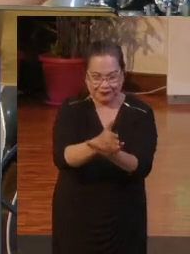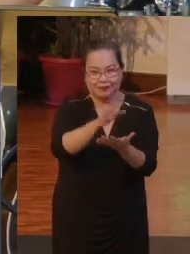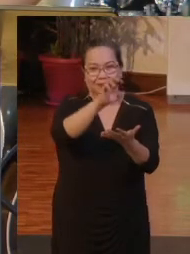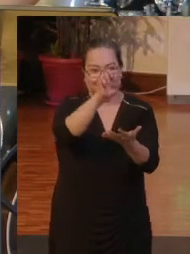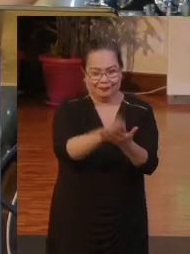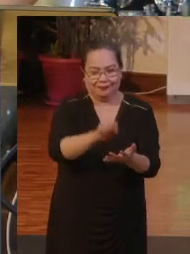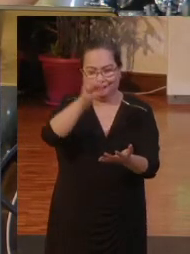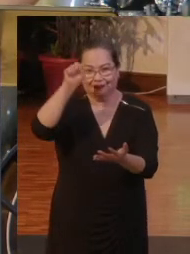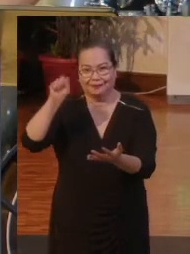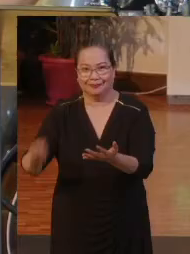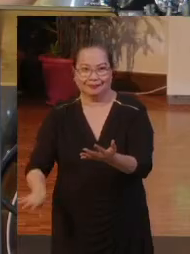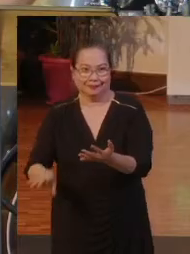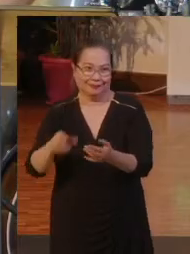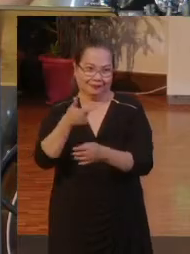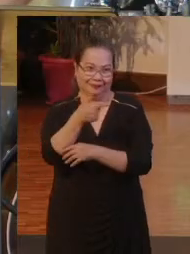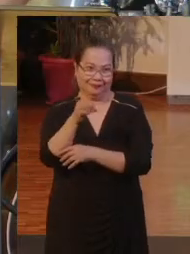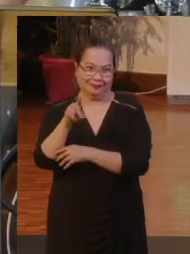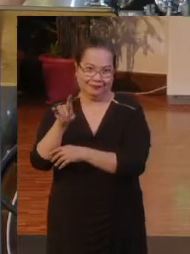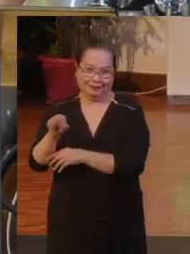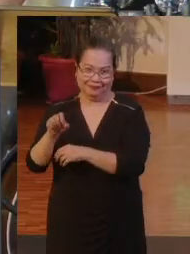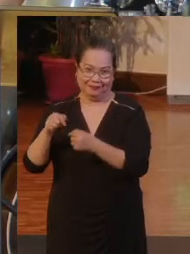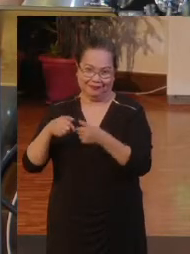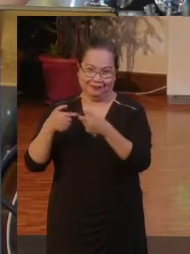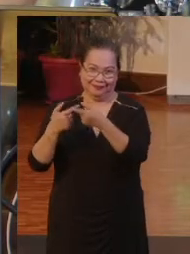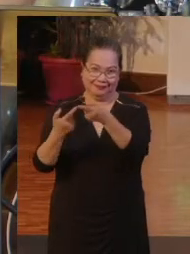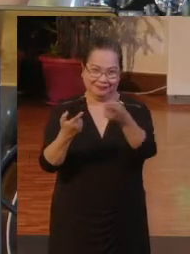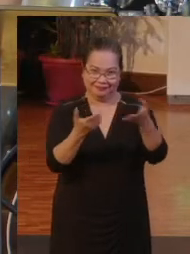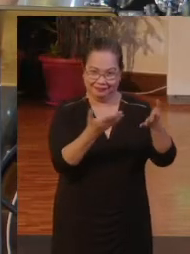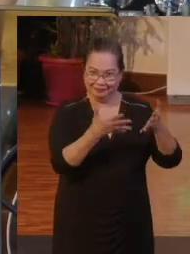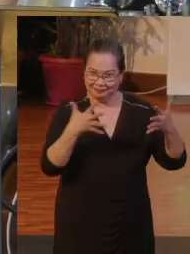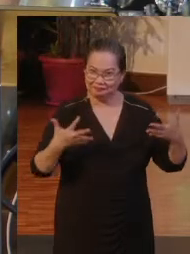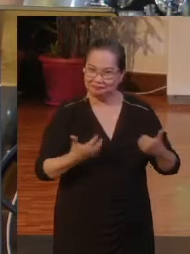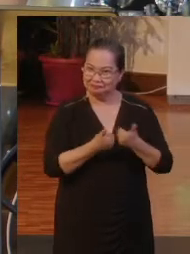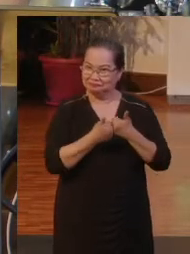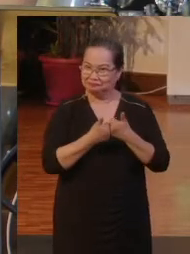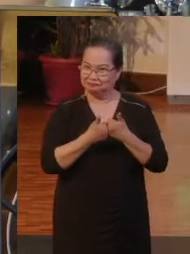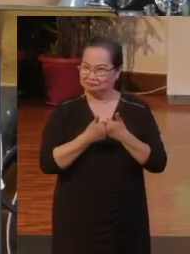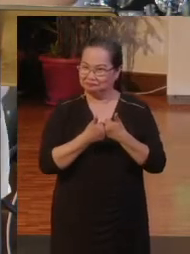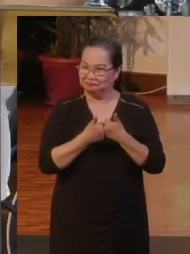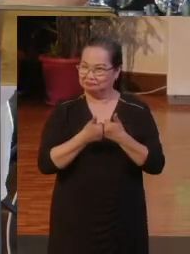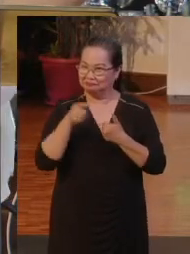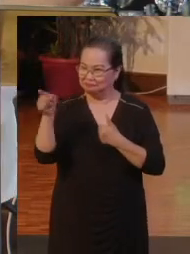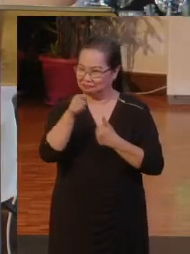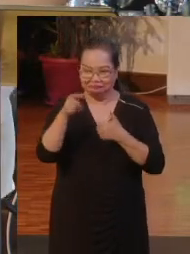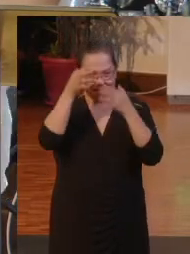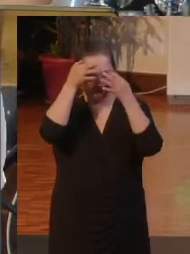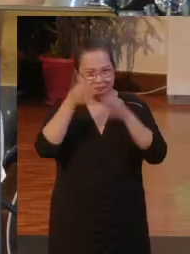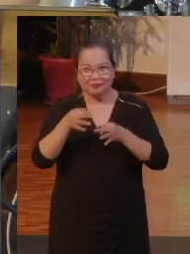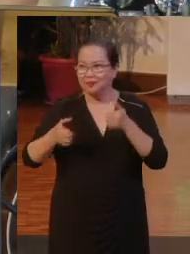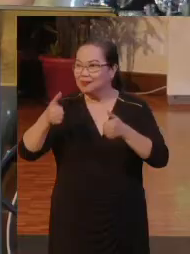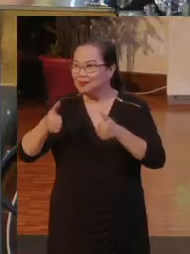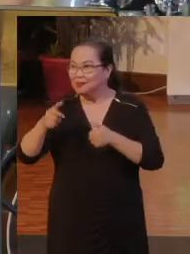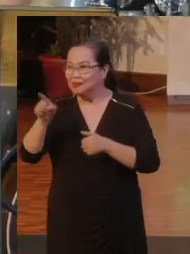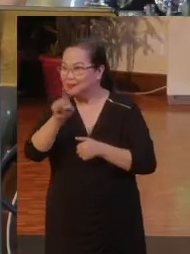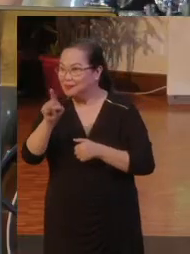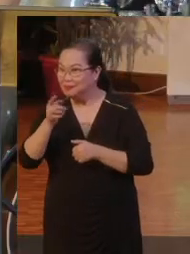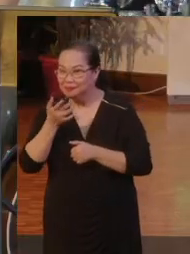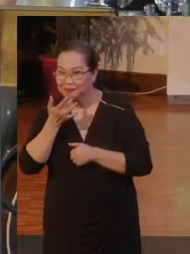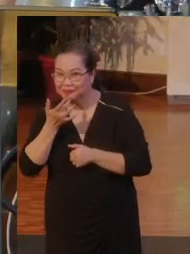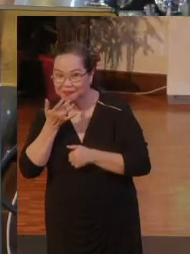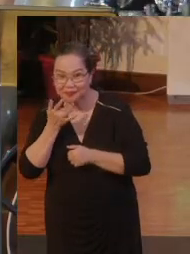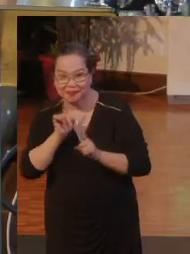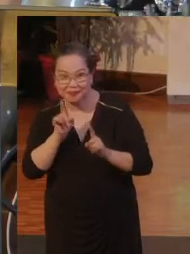away the gods. Naglatag siya ng hamon sa kanila na magpasya kung sino ba talaga ang kanilang